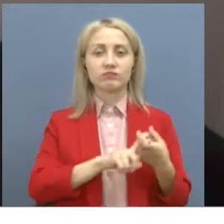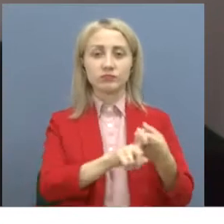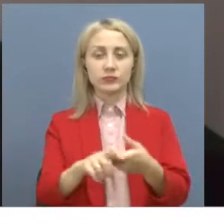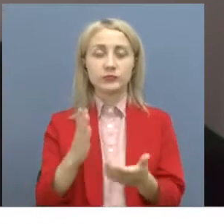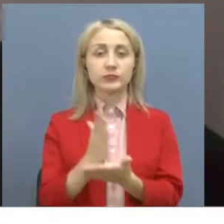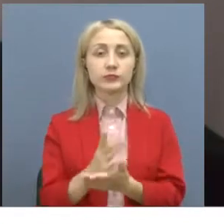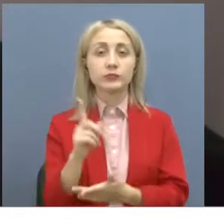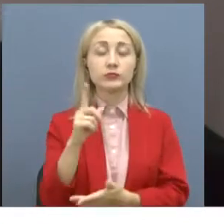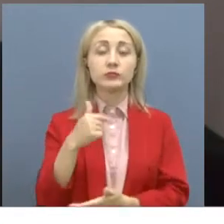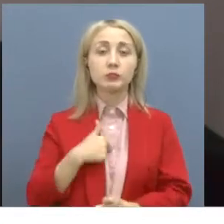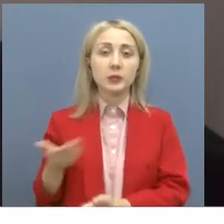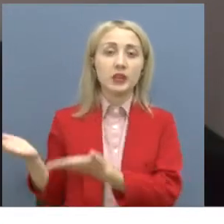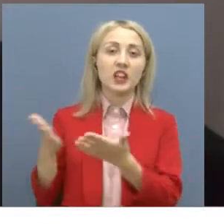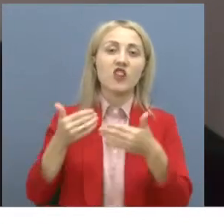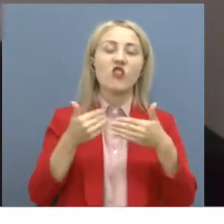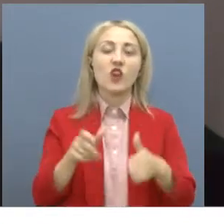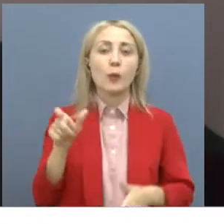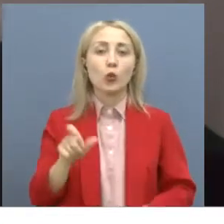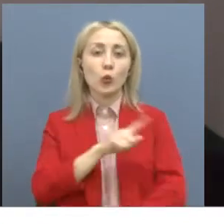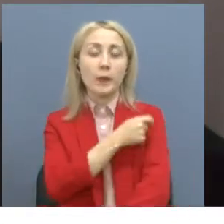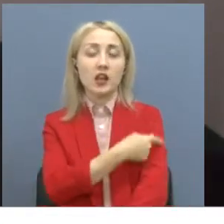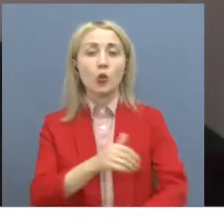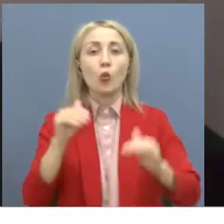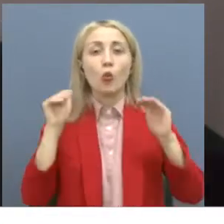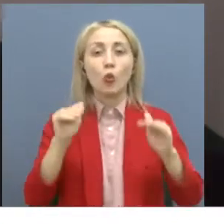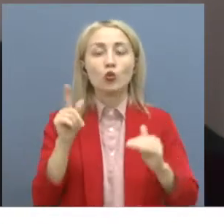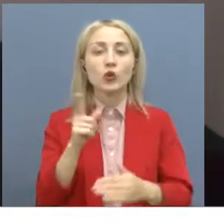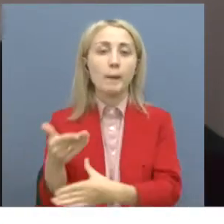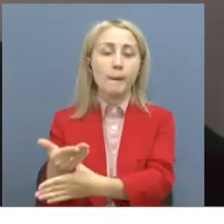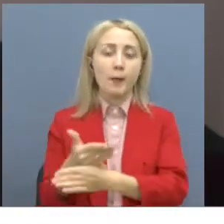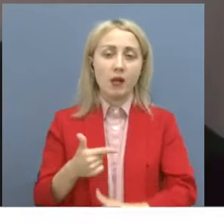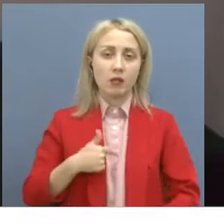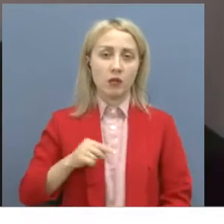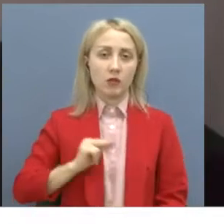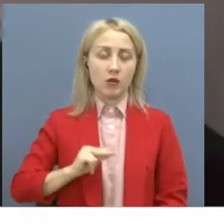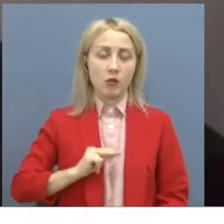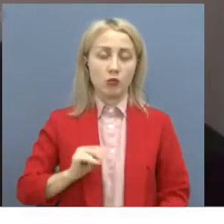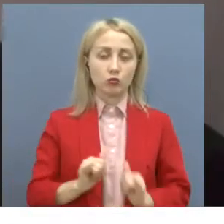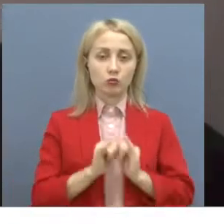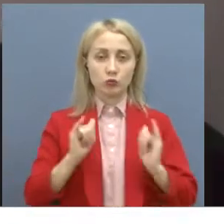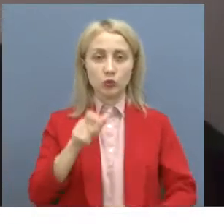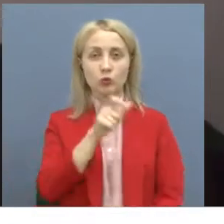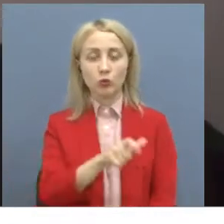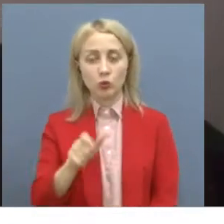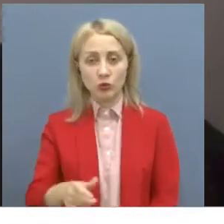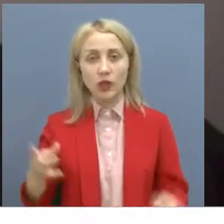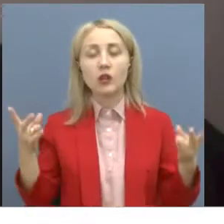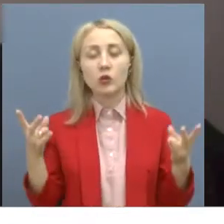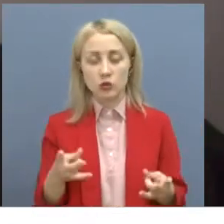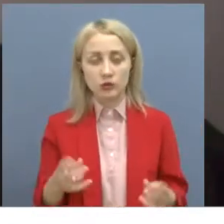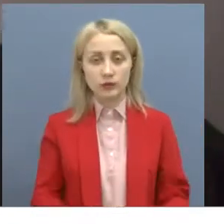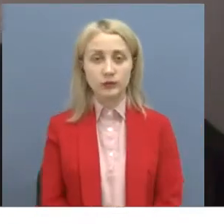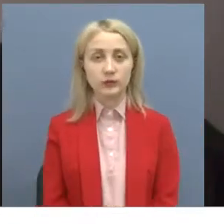үшін медколледждің түлектерін шақырттық. 40-тан астам түлектің бір бөлігі емханаға жіберілді. 15-і бізге қызметке алынды.